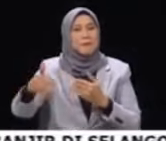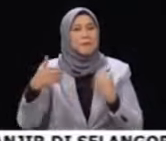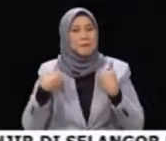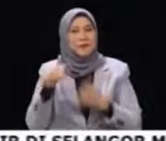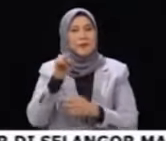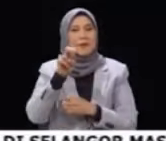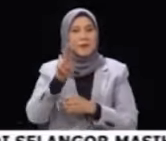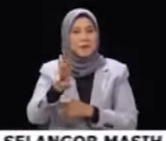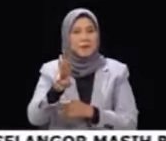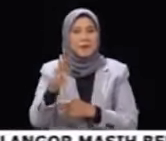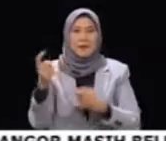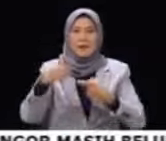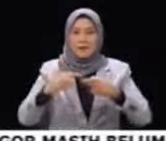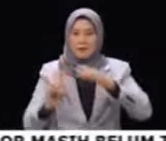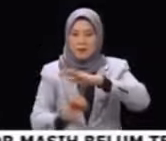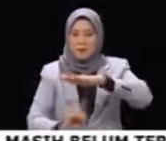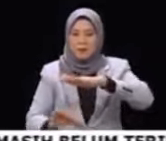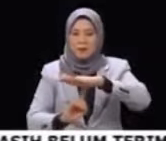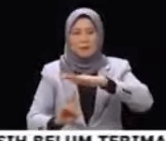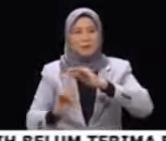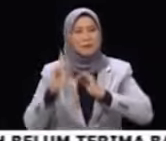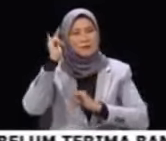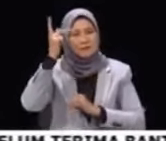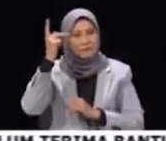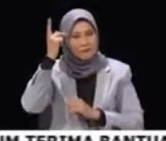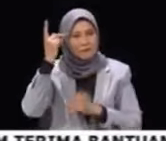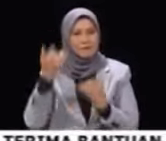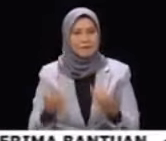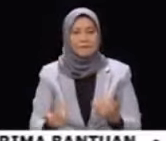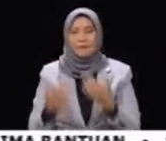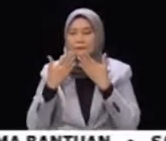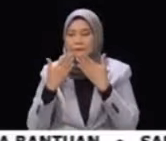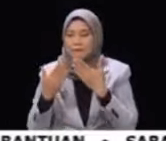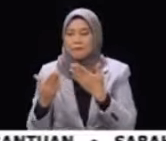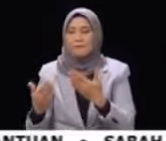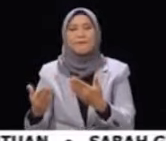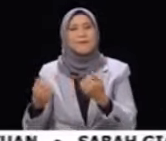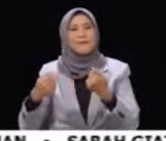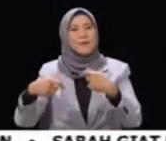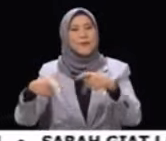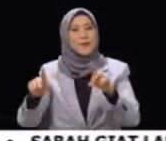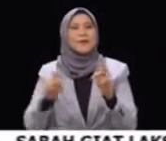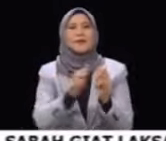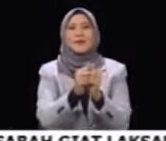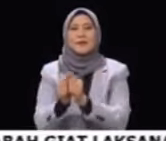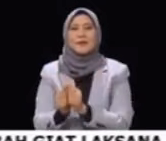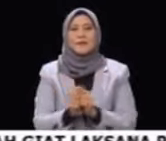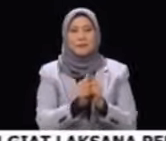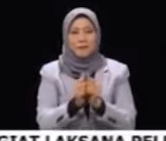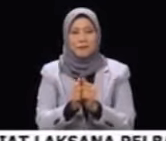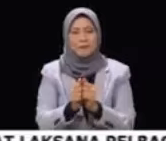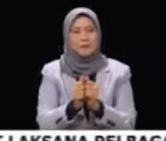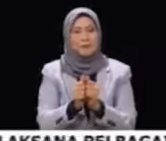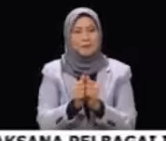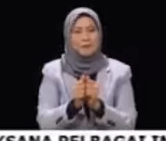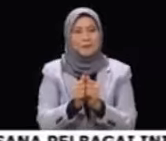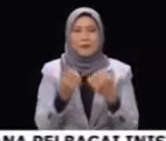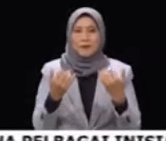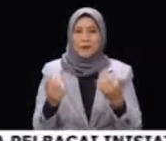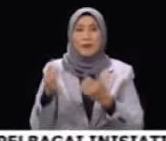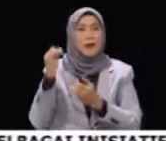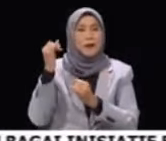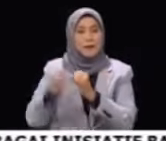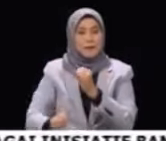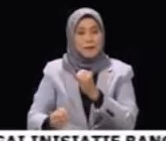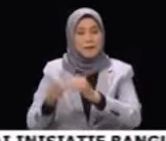yang berkait tentang dasar politik semasa. Jadi terima kasih kerana kesempatan bersama kami pada waktu ini. Dalam konteks pesan